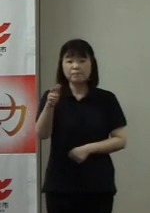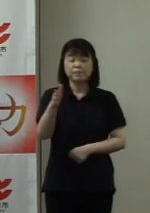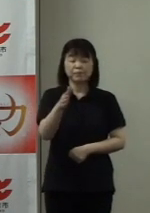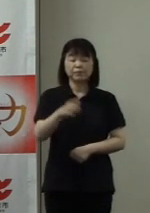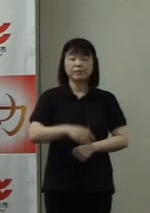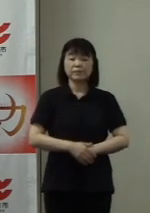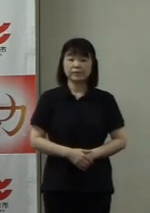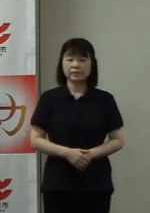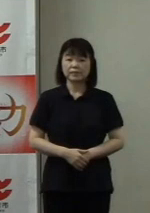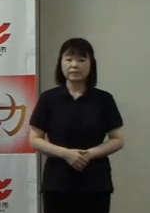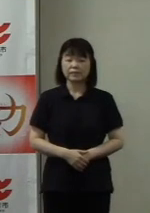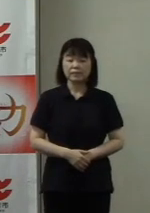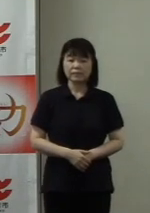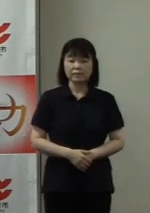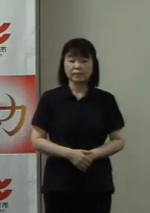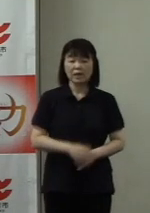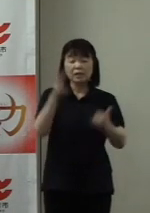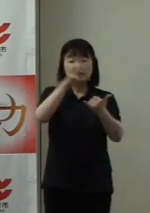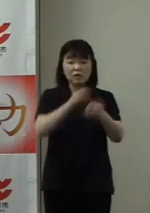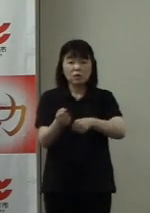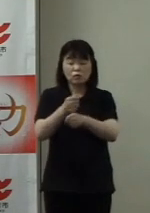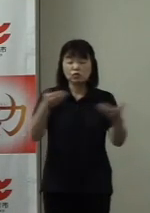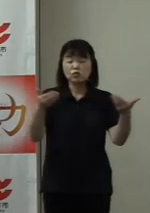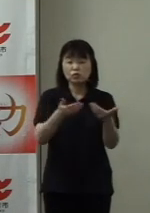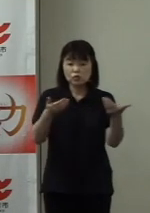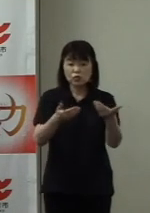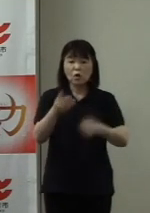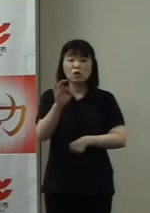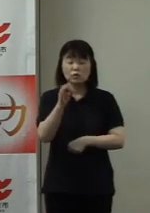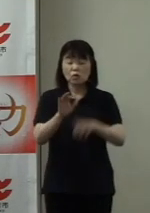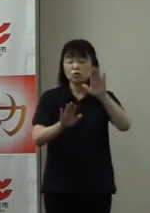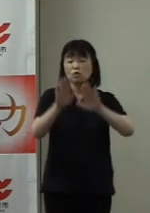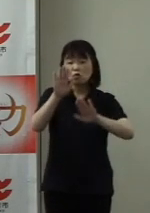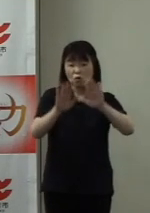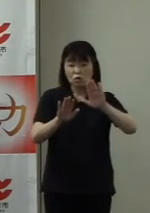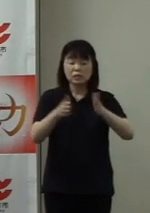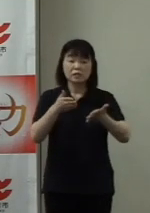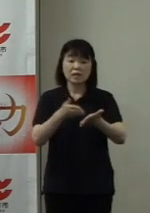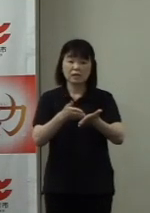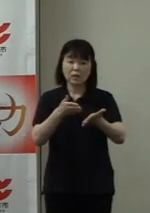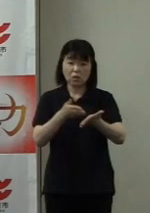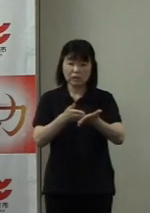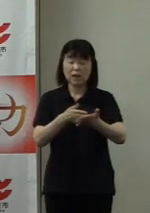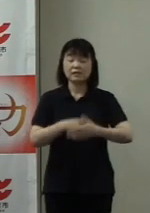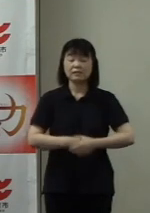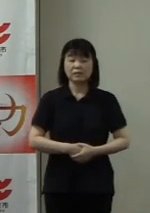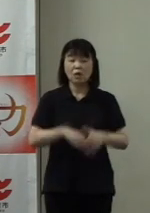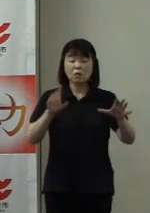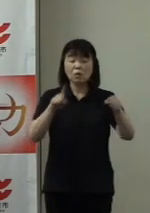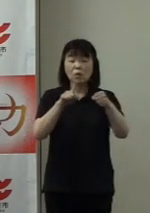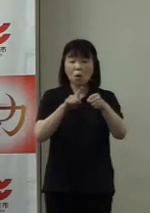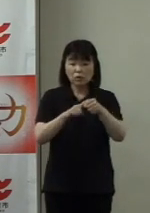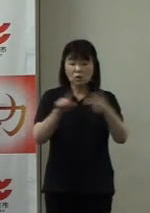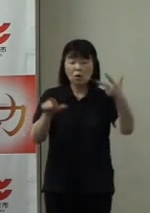。災害の復旧事業費の状況についてでありますが、今年